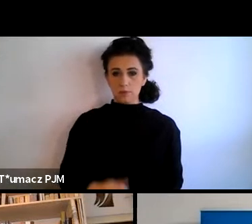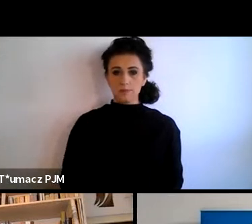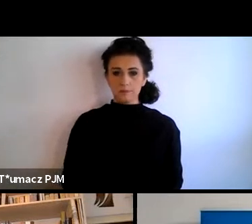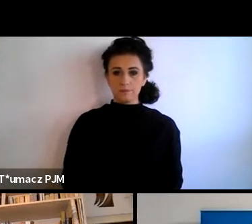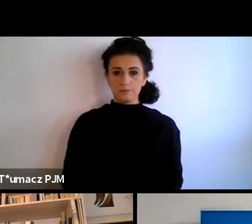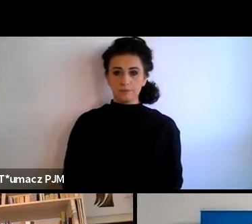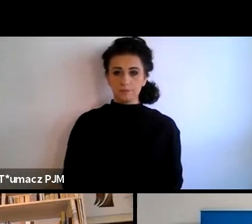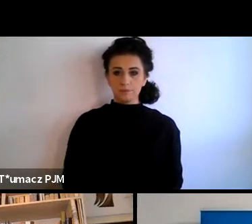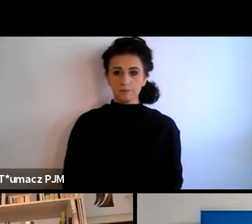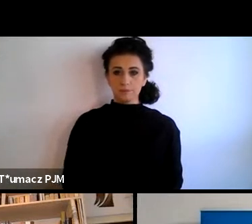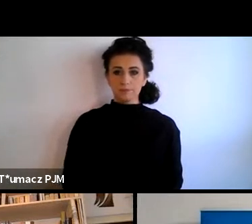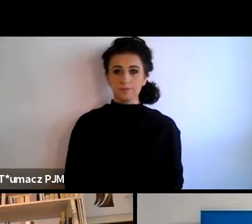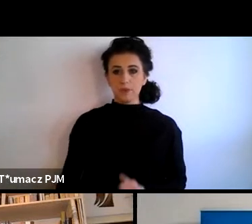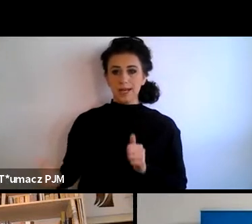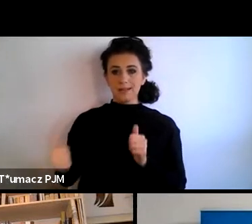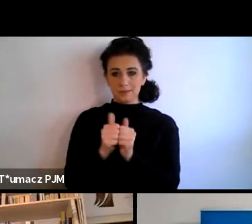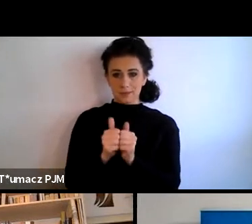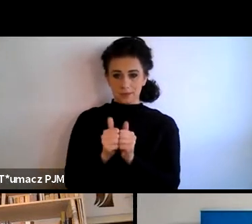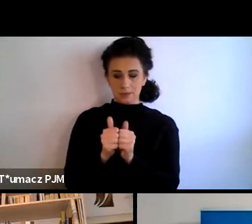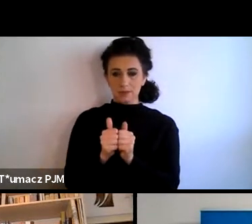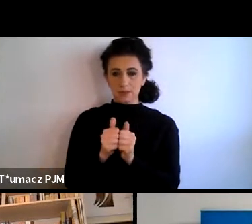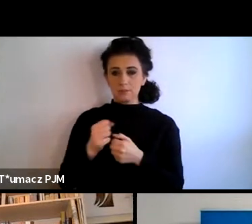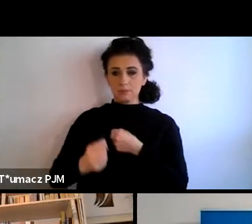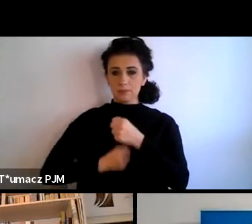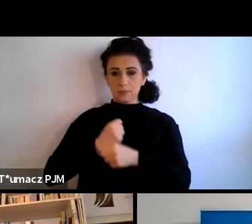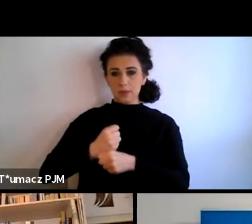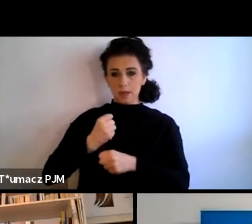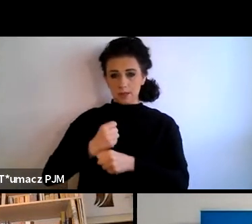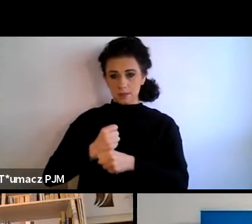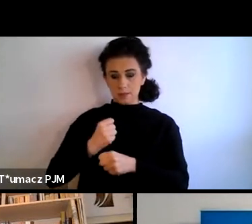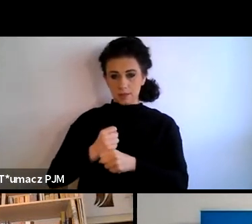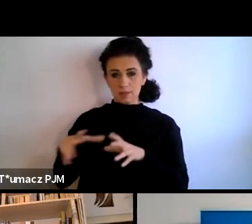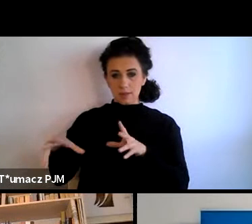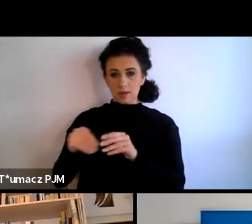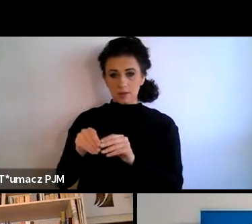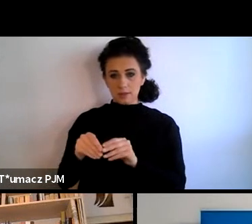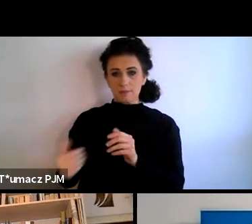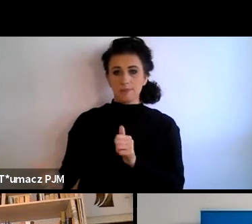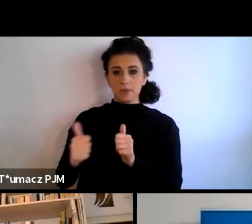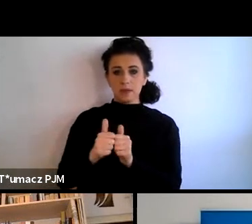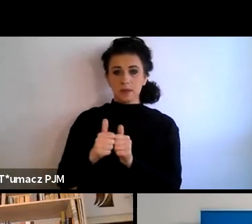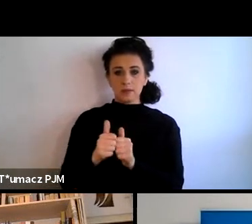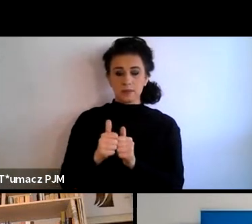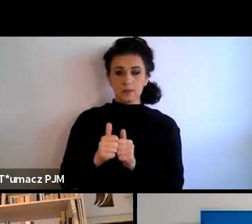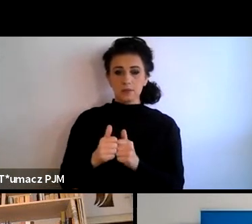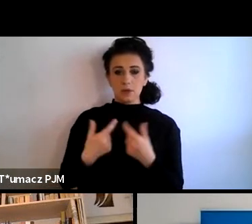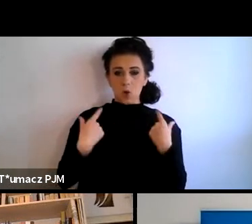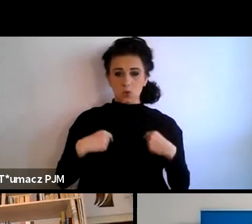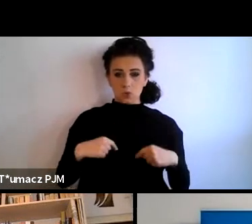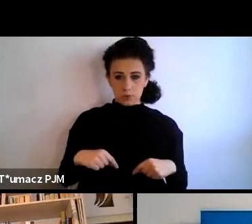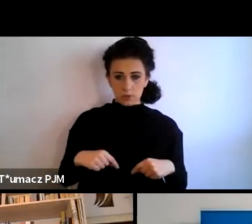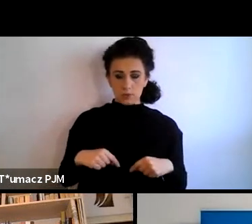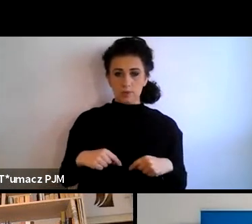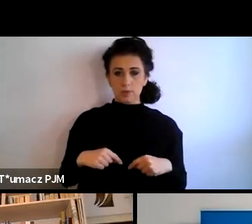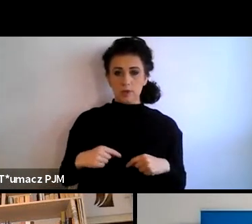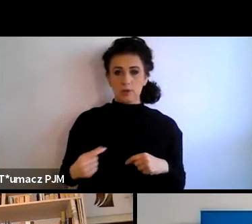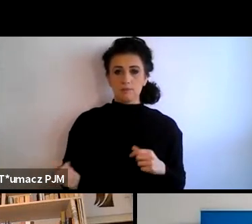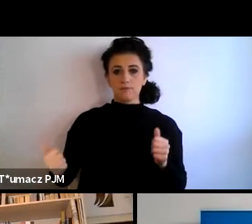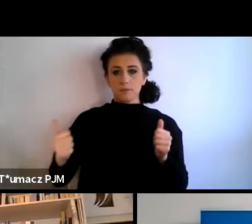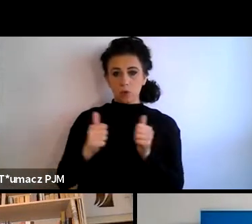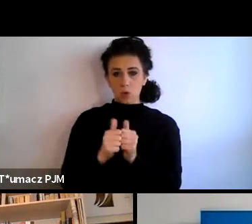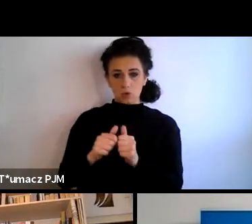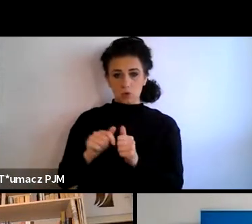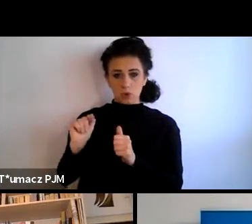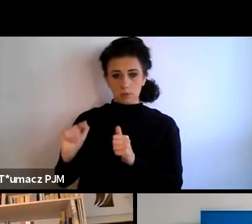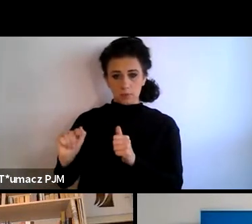zasób asystentów, którzy pracują przy asyście osobistej, to są osoby, które często pracują